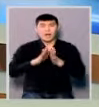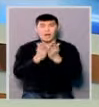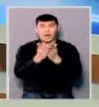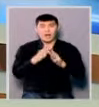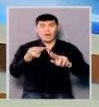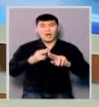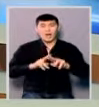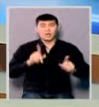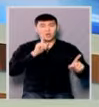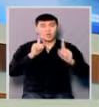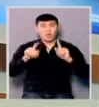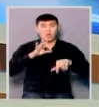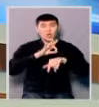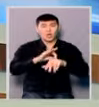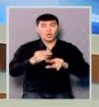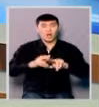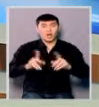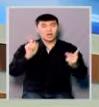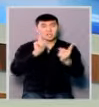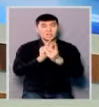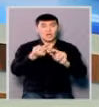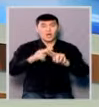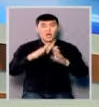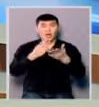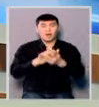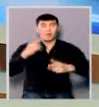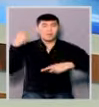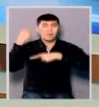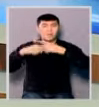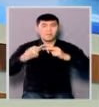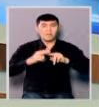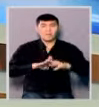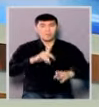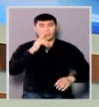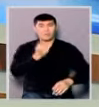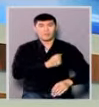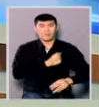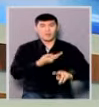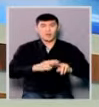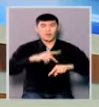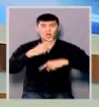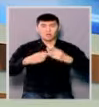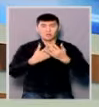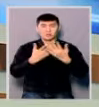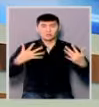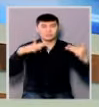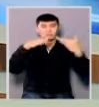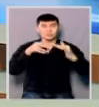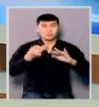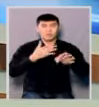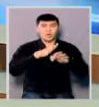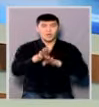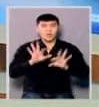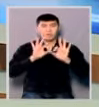кітапханада дөңгелек үстел өтті. Кездесу барысында батыр бабалар хақында әңгіме өрбіп, көтеріліс жайы сөз болды.